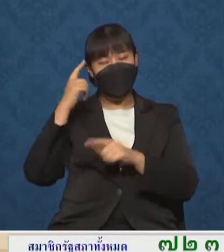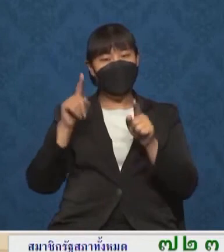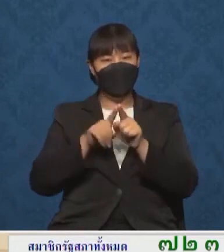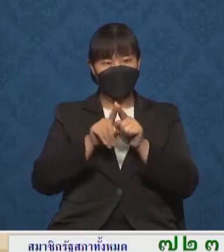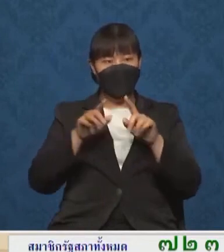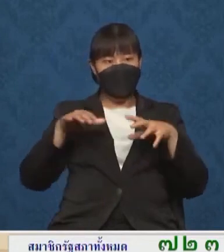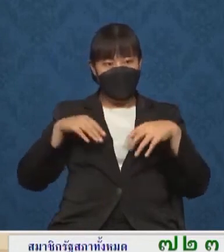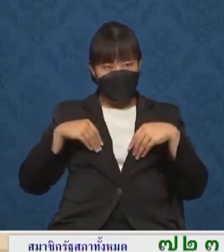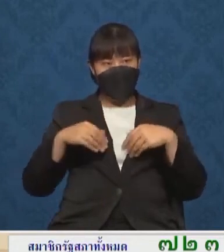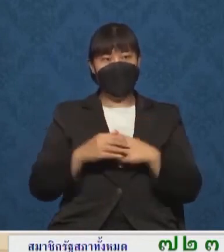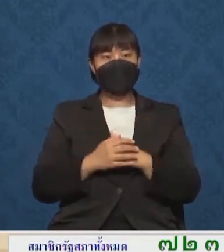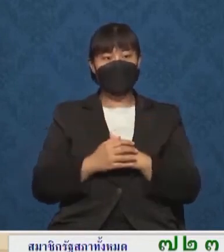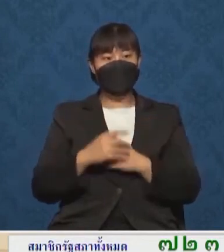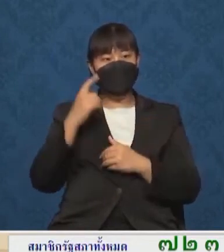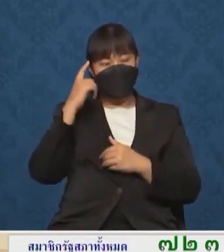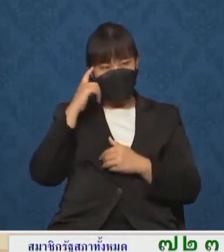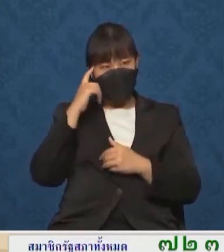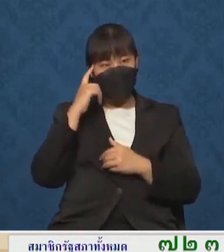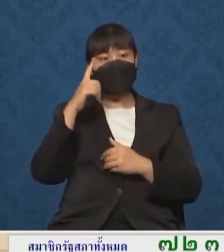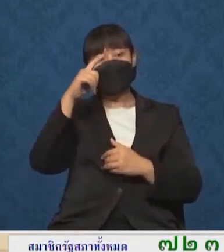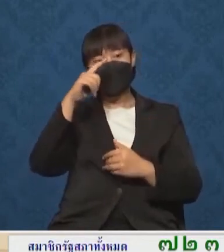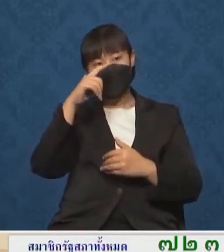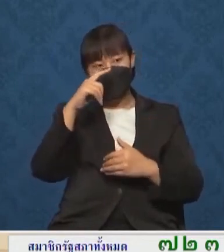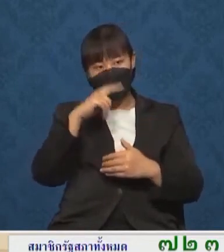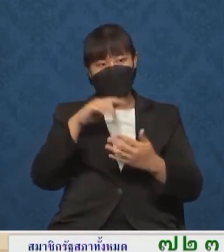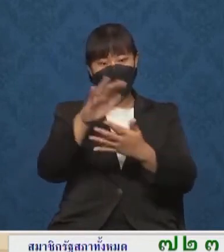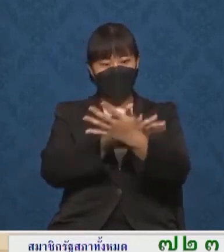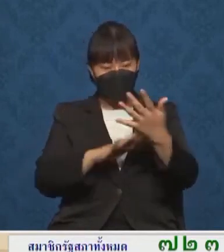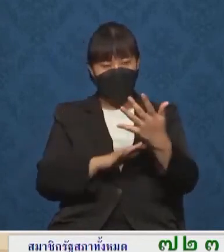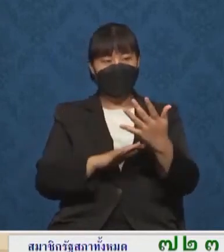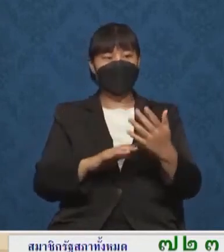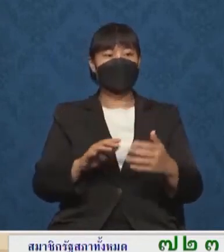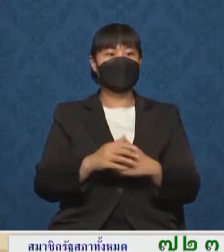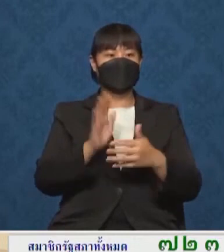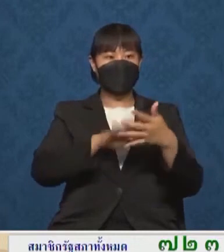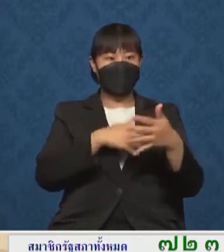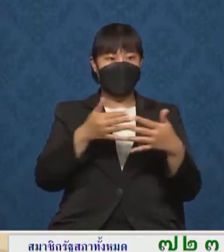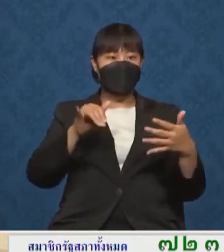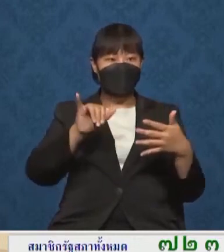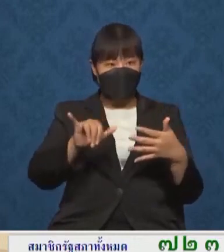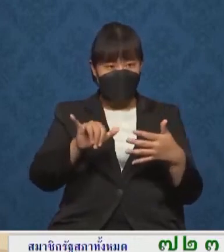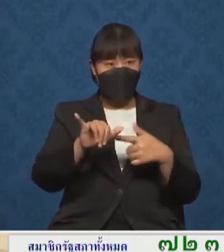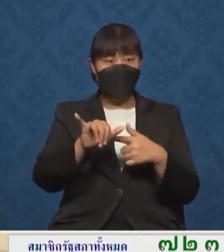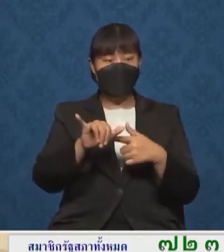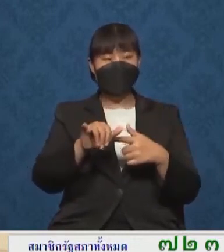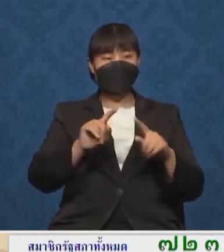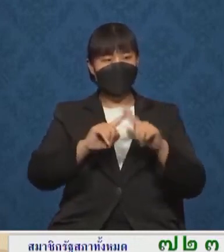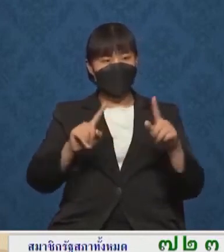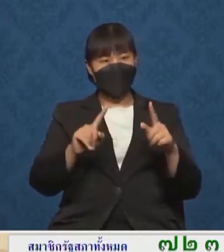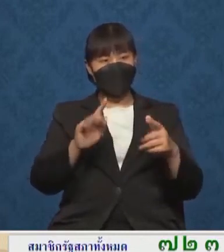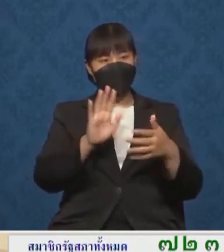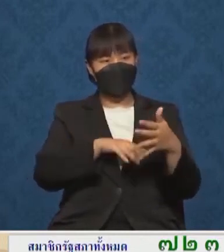ผมเห็นว่าประเทศควรจะมียุทธศาสตร์แต่สิ่งที่ไม่ควรจะมีในประเทศไทยก็คือยุทธศาสตร์ของคสช.